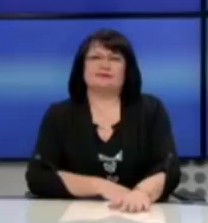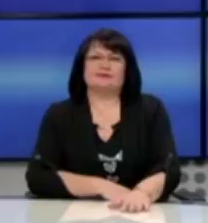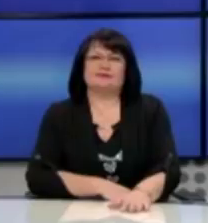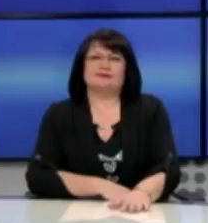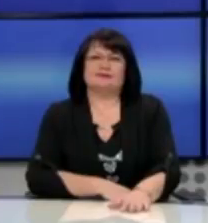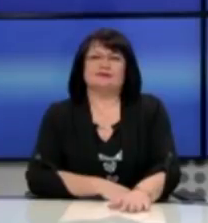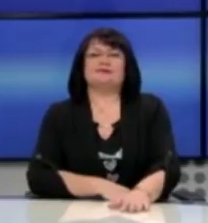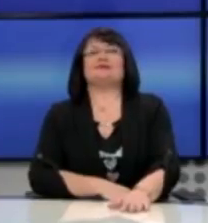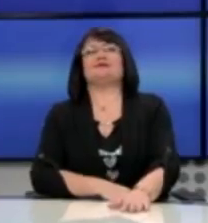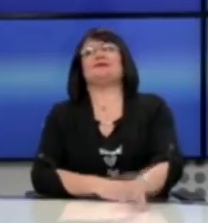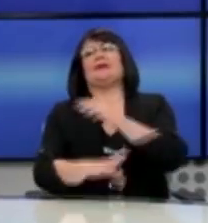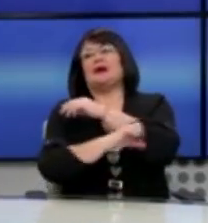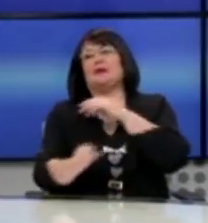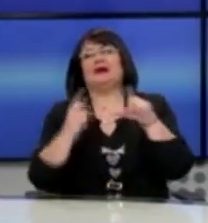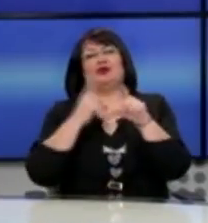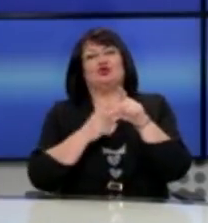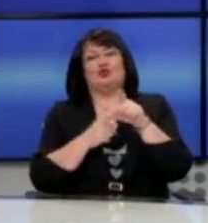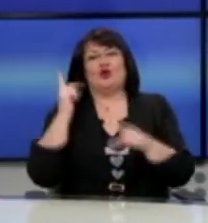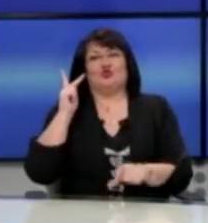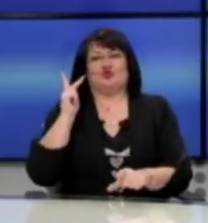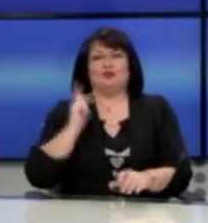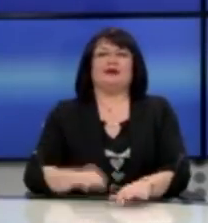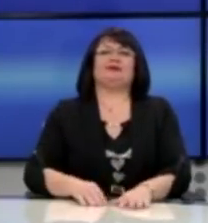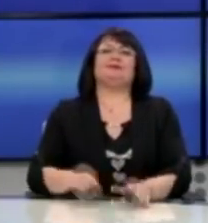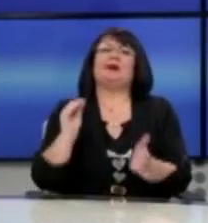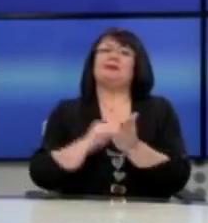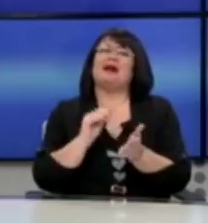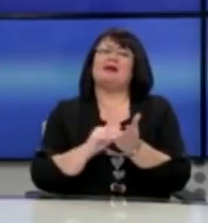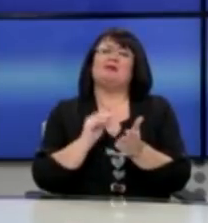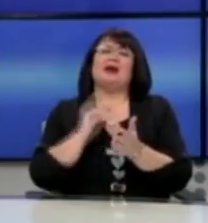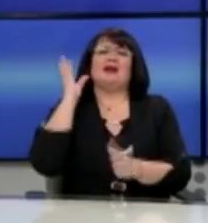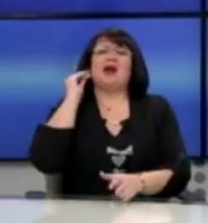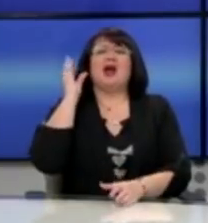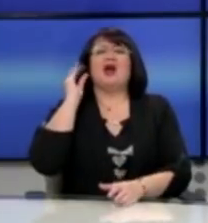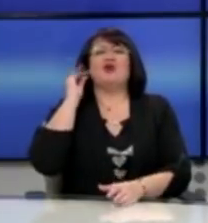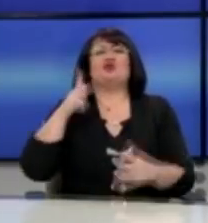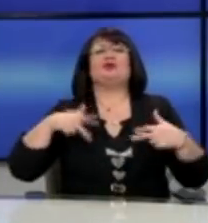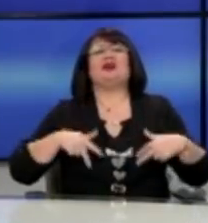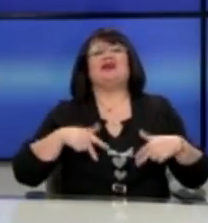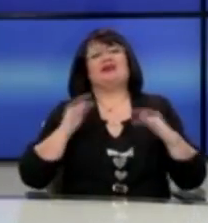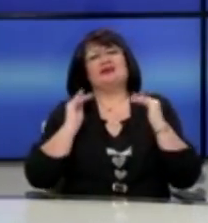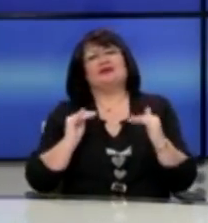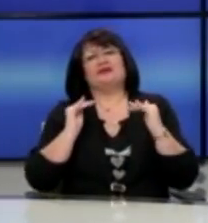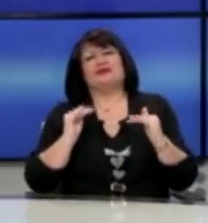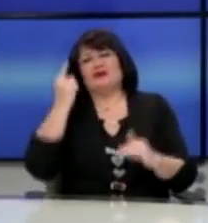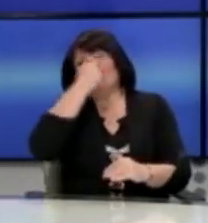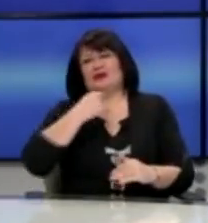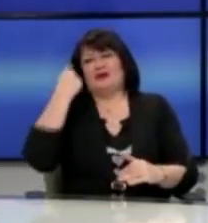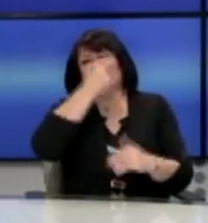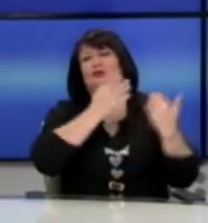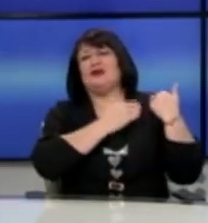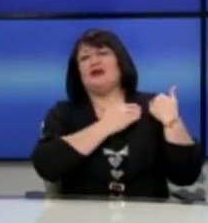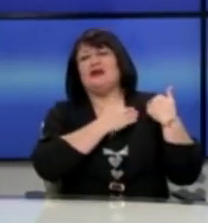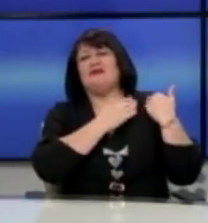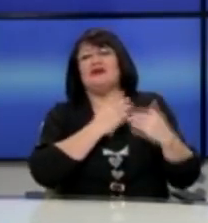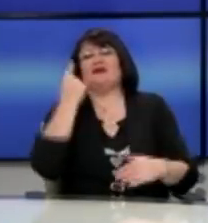Κυρίες και κύριοι, για μια ακόμη φορά ακούσαμε το γνωστό κυβερνητικό τροπάρι. Ατομική